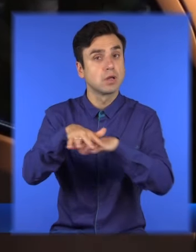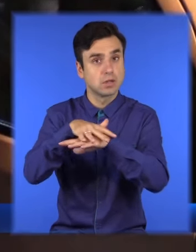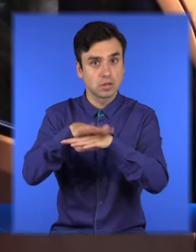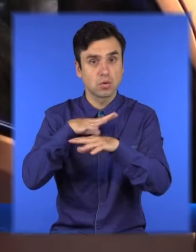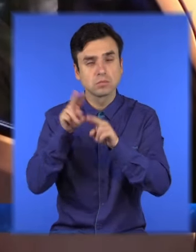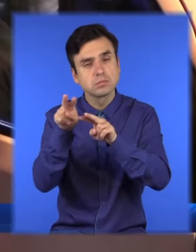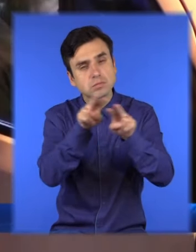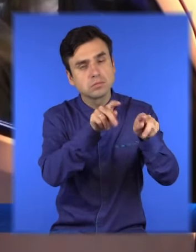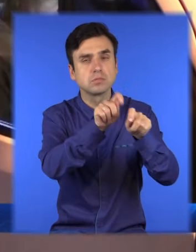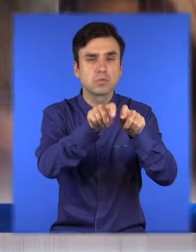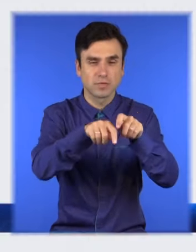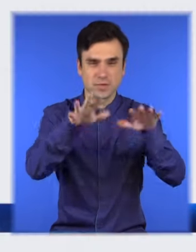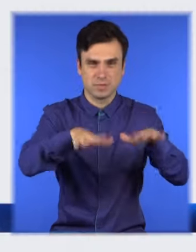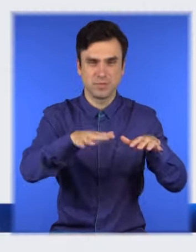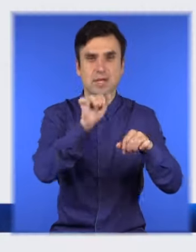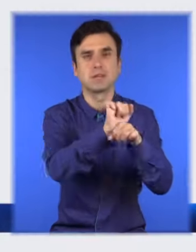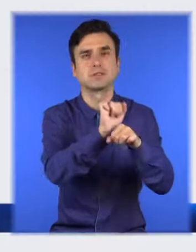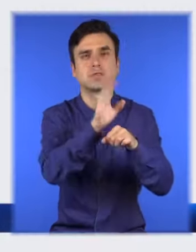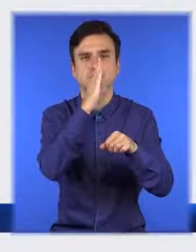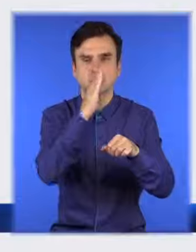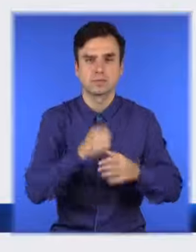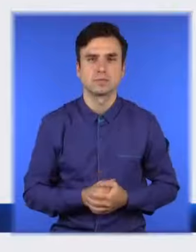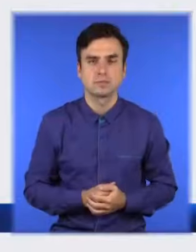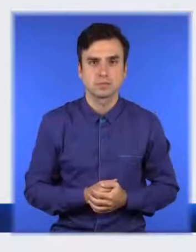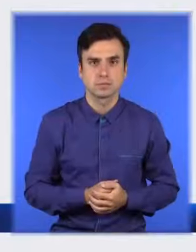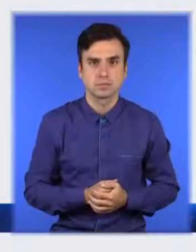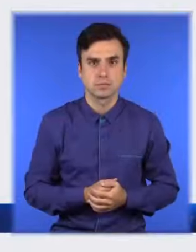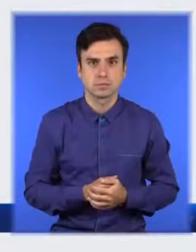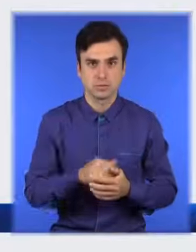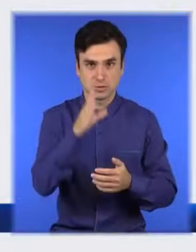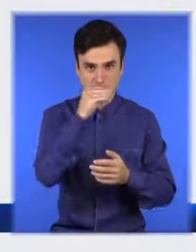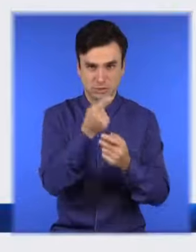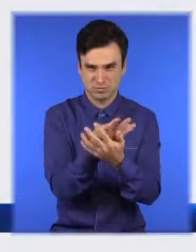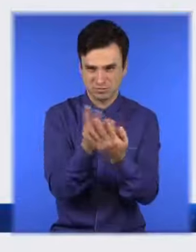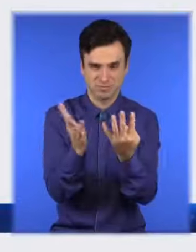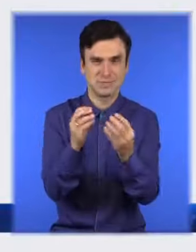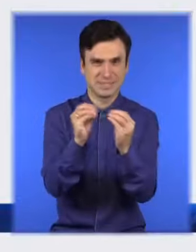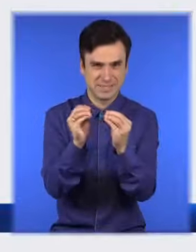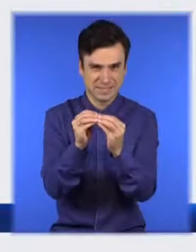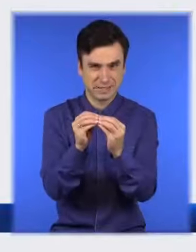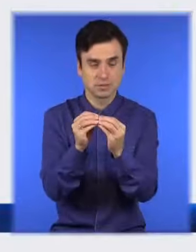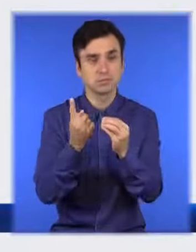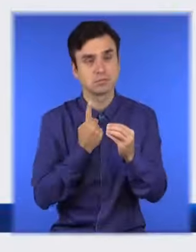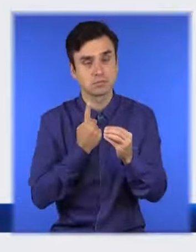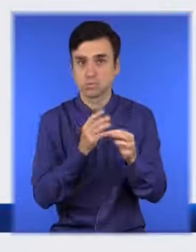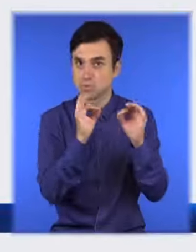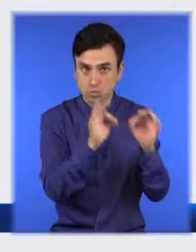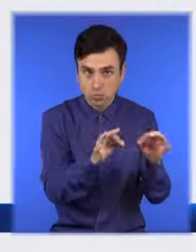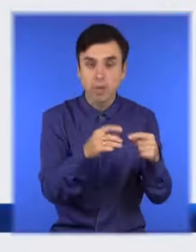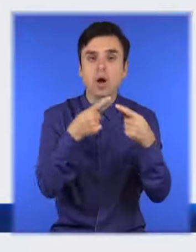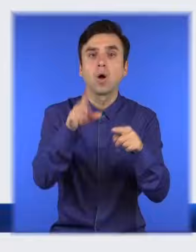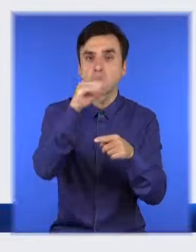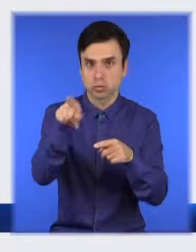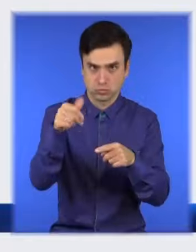активістів, яка проходила у районі соцміста. Якщо цих 10 маршрутів ввечері вони так і не дочекались, то інші теж